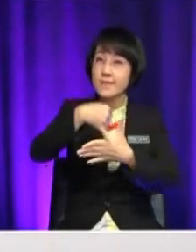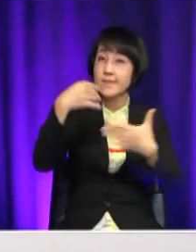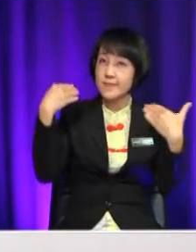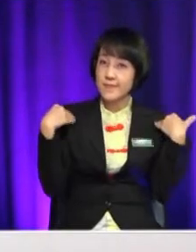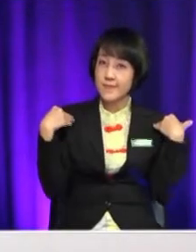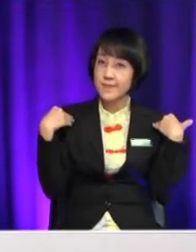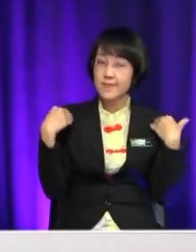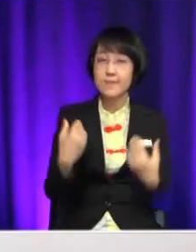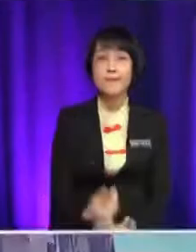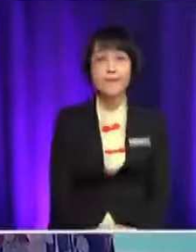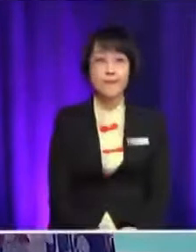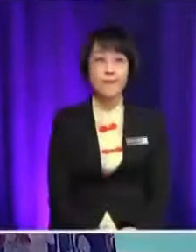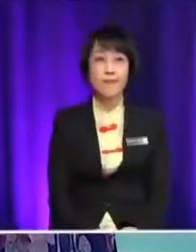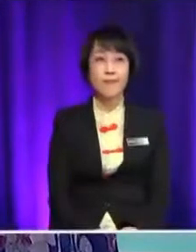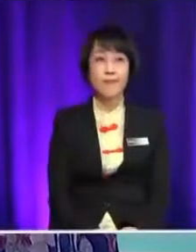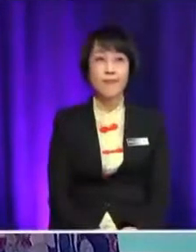ini?